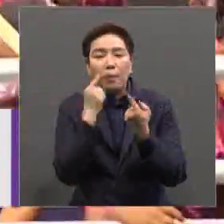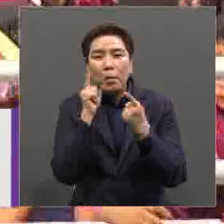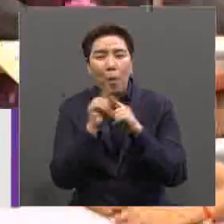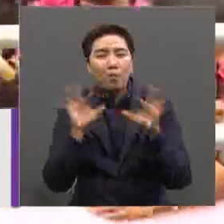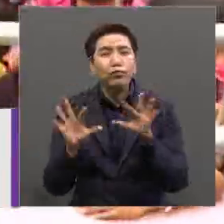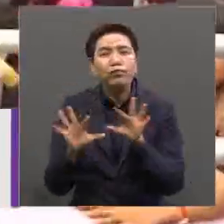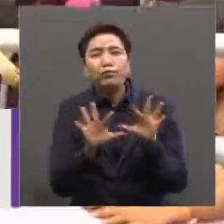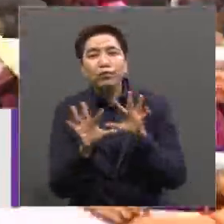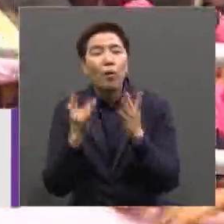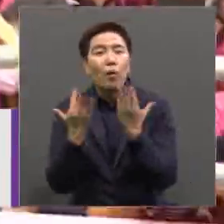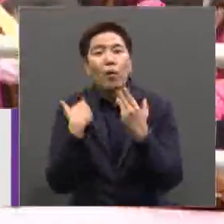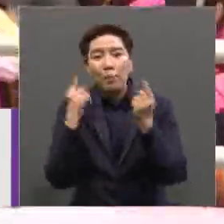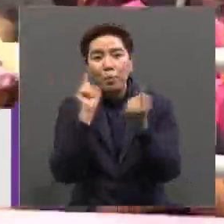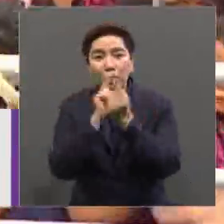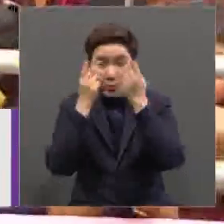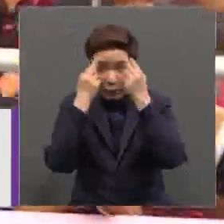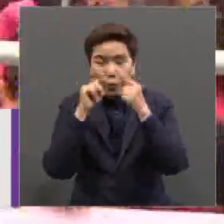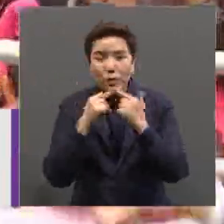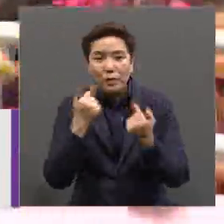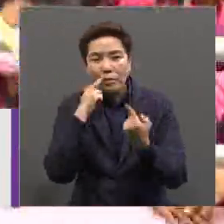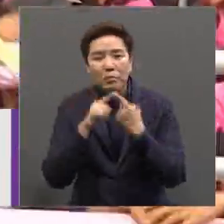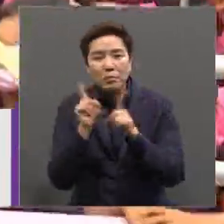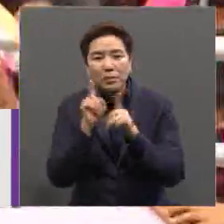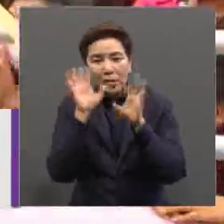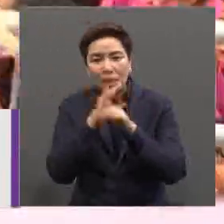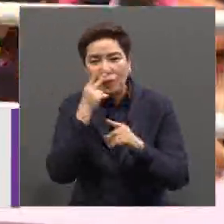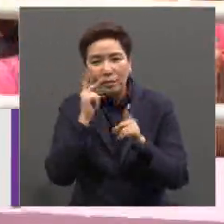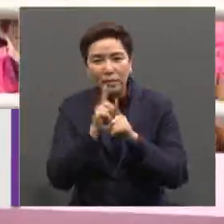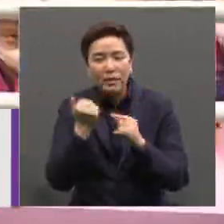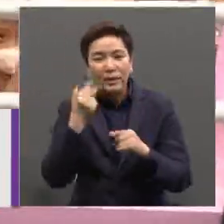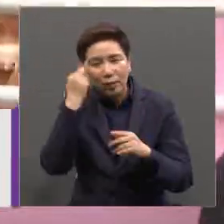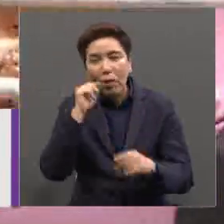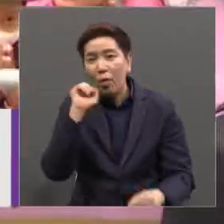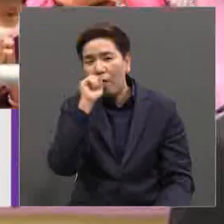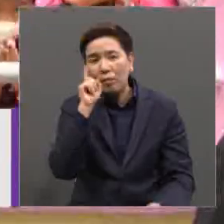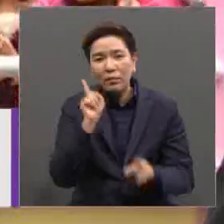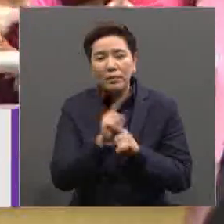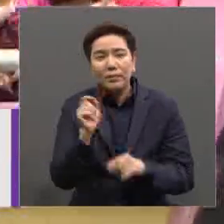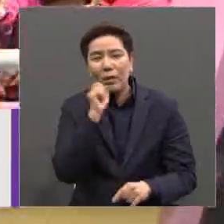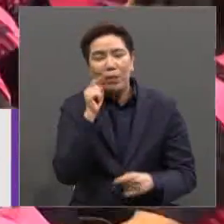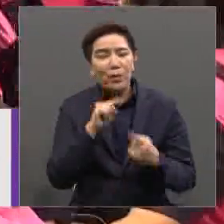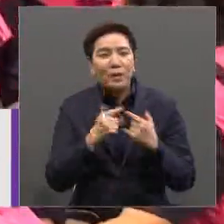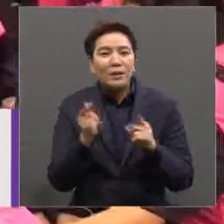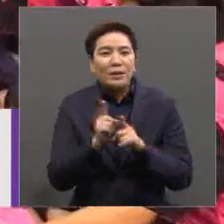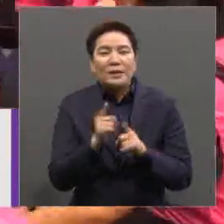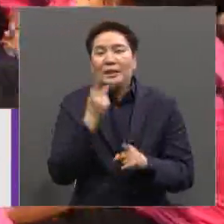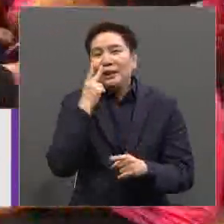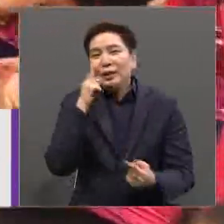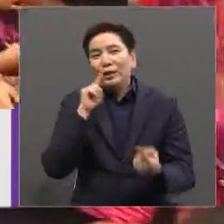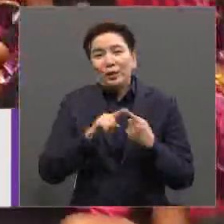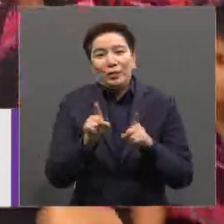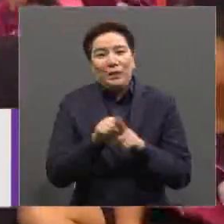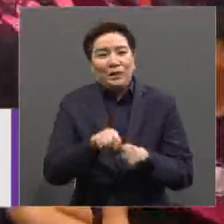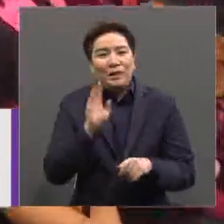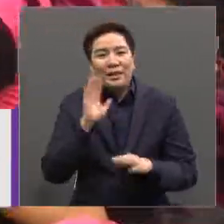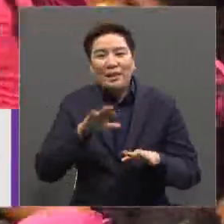ช่นึกว่าดูคอนเสิร์ต ค่ะนี่ถ้าท่านนายกร้องเพลงทรงอย่างแบสแซดอย่างอะไรเนี่ยนะรับ